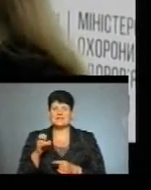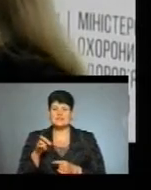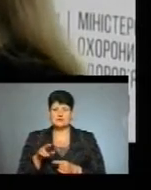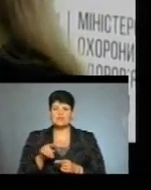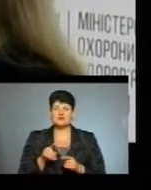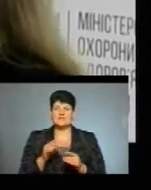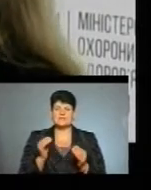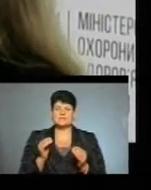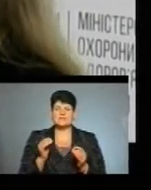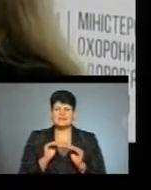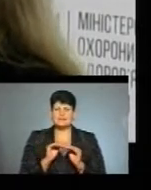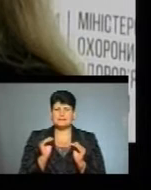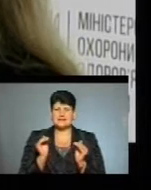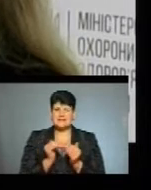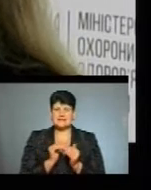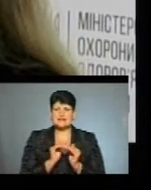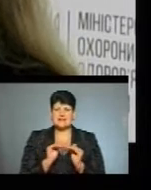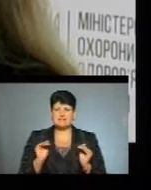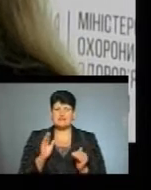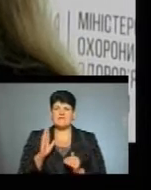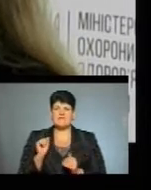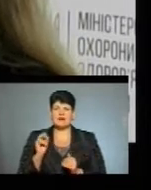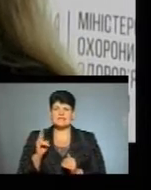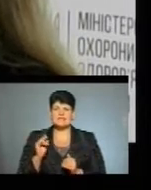низький рівень вакцинації, хочемо, щоб